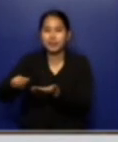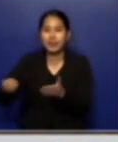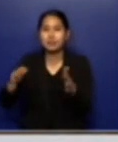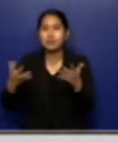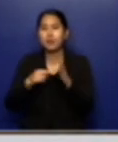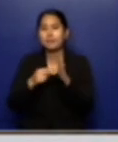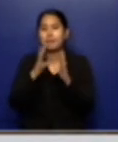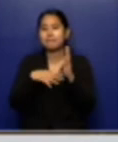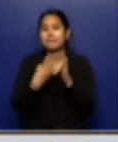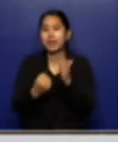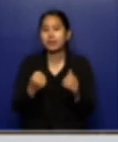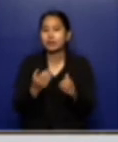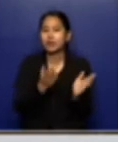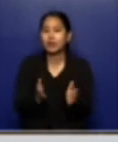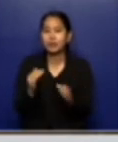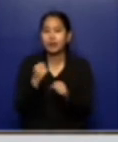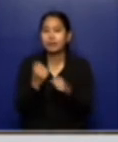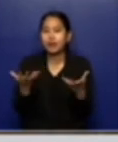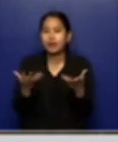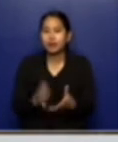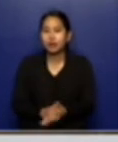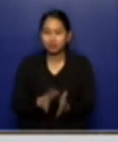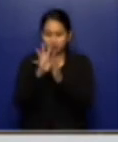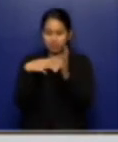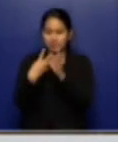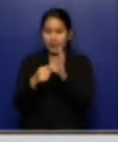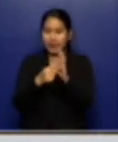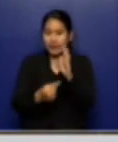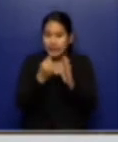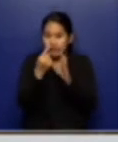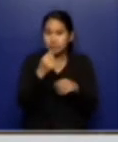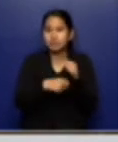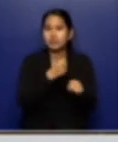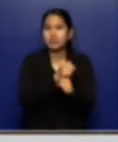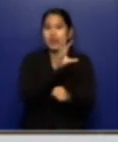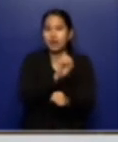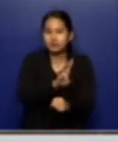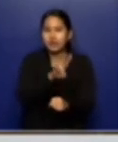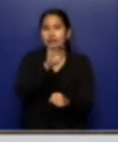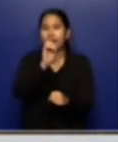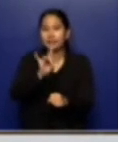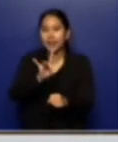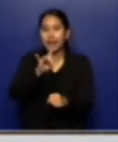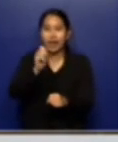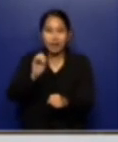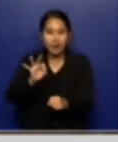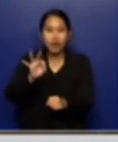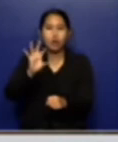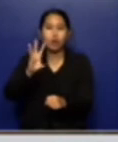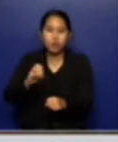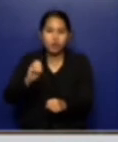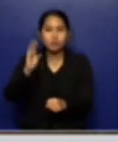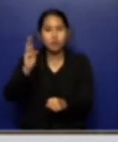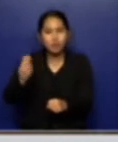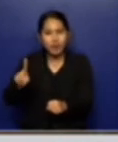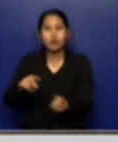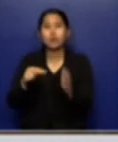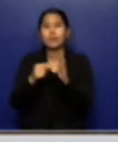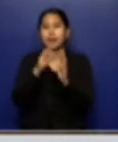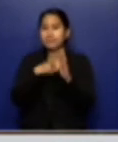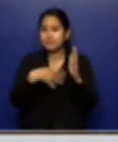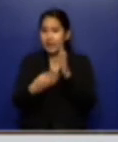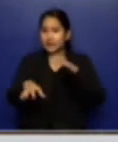ไงคุณเป็นคนวางแผนตั้งแต่ปี57 58 59 60 61 62คุณเป็นคนวางแ